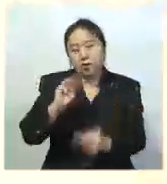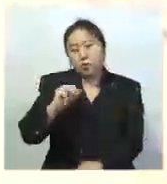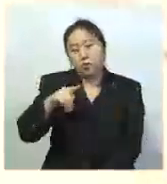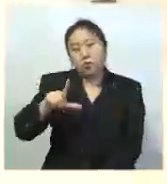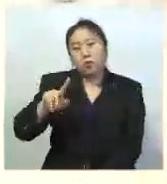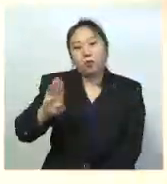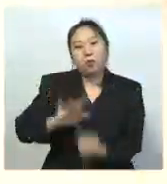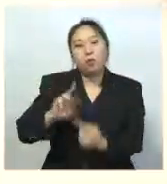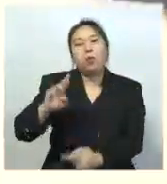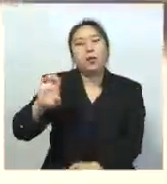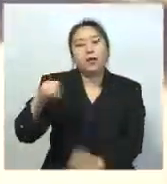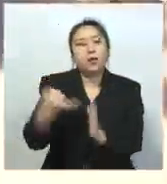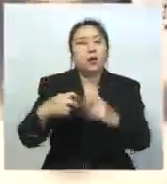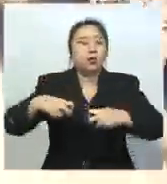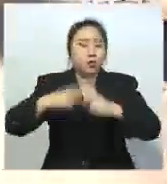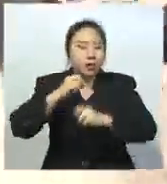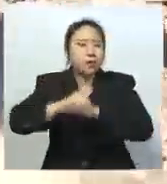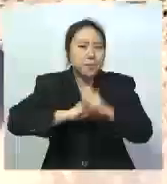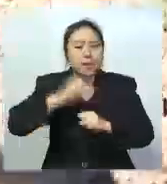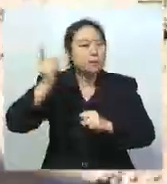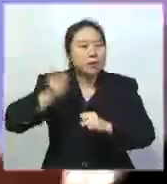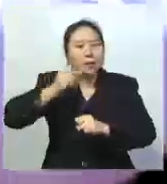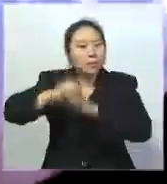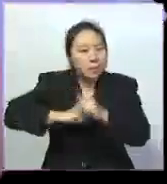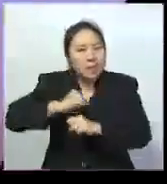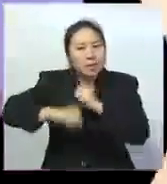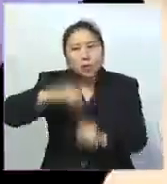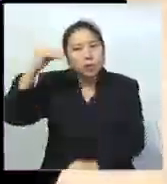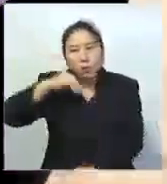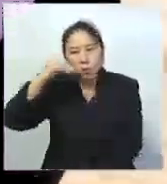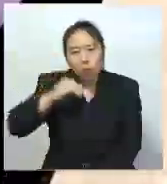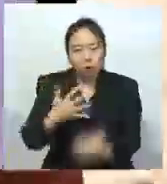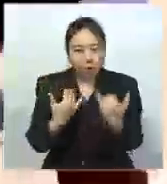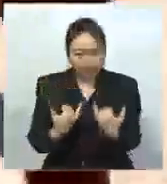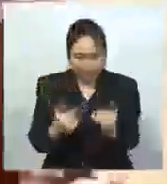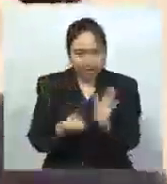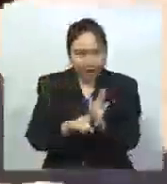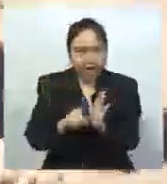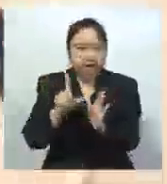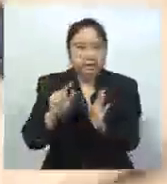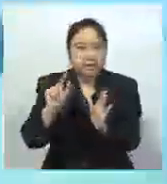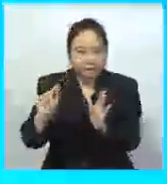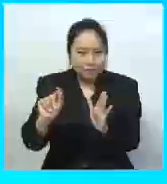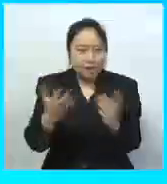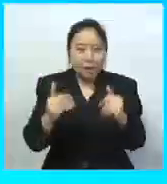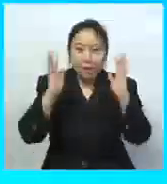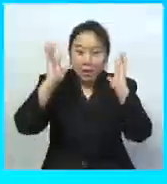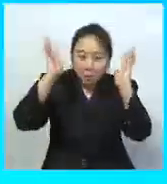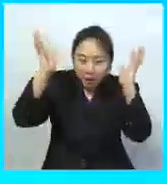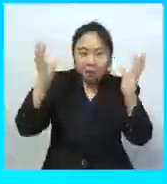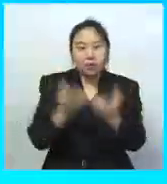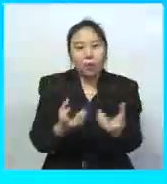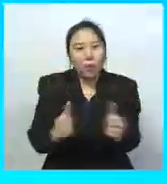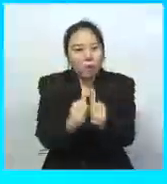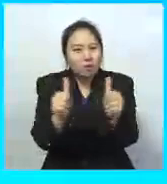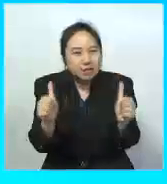หวัดสุรินทร์นะคะที่จัดขึ้นเป็นประจำทุกปีครั้งนี้นับเป็นครั้งที่20แล้วนะคะเพื่อประชาสัมพันธ์ของดี